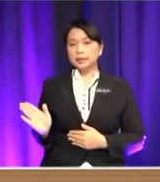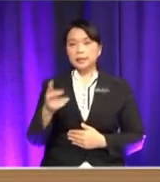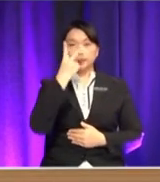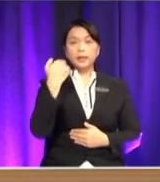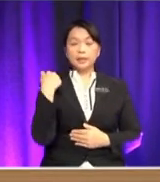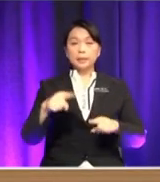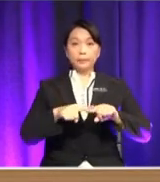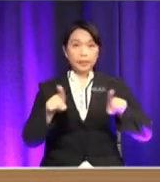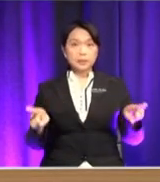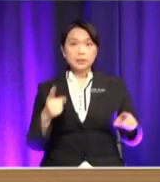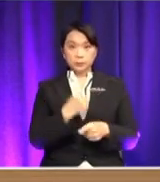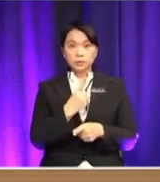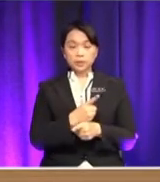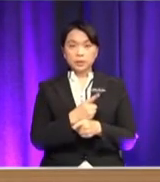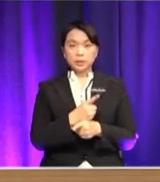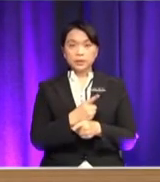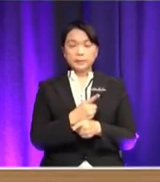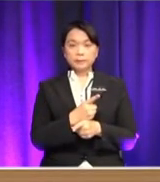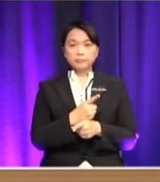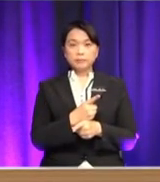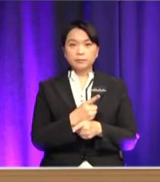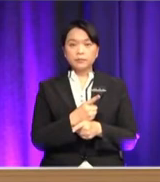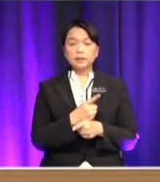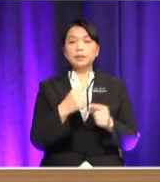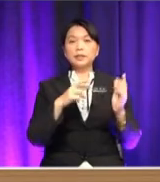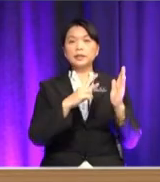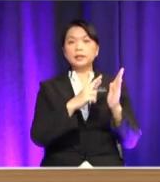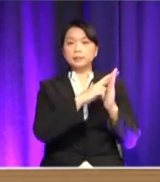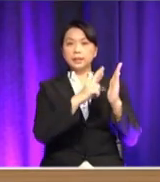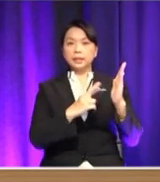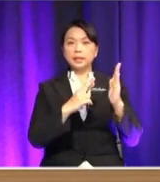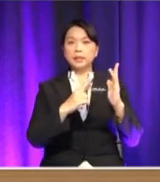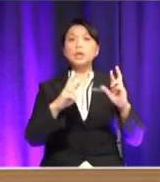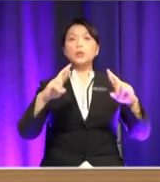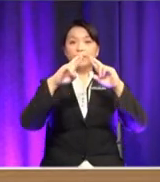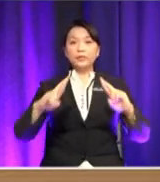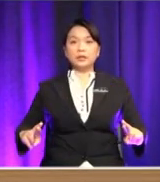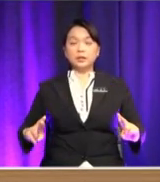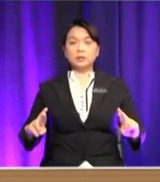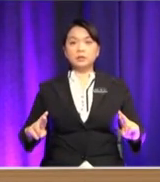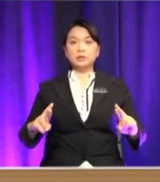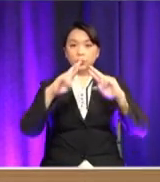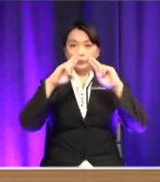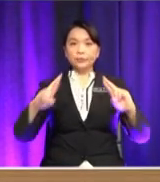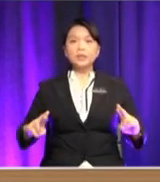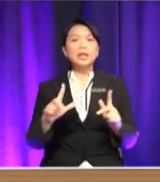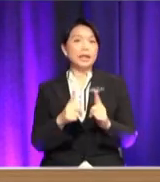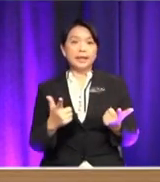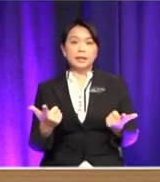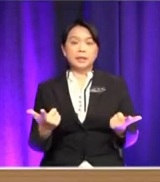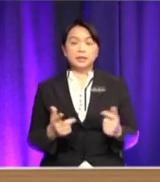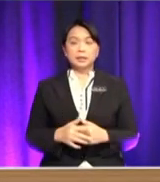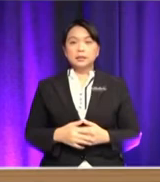ada perbedaan dari segi rekabentuk a boom boom Ade punya keadaan dinding pun berbeda-beda ini